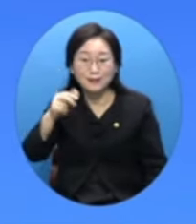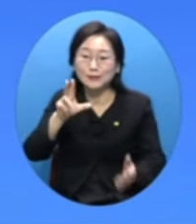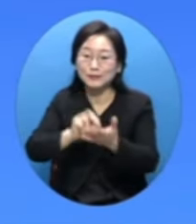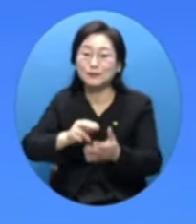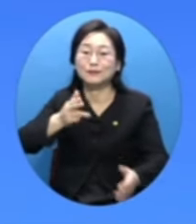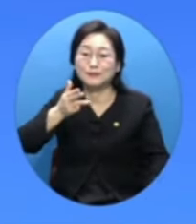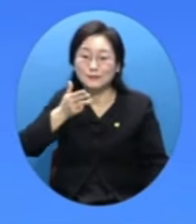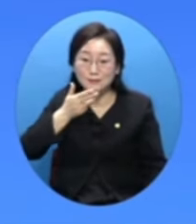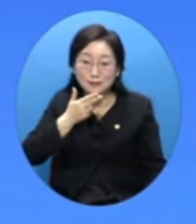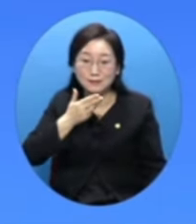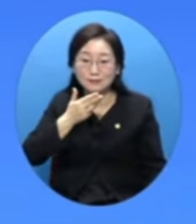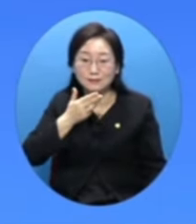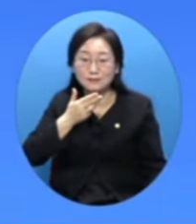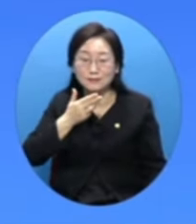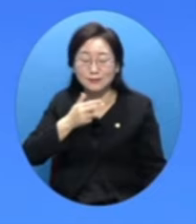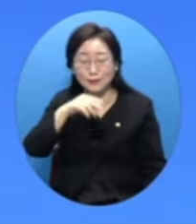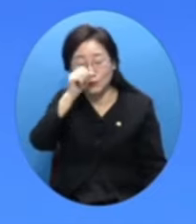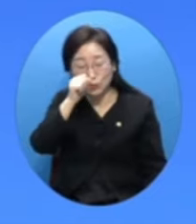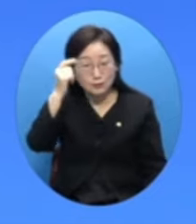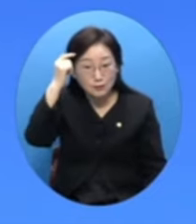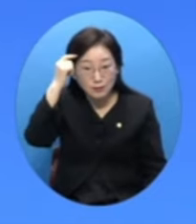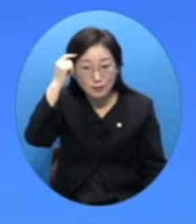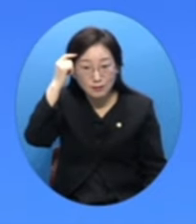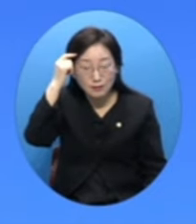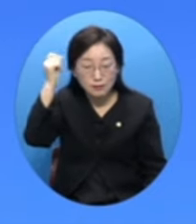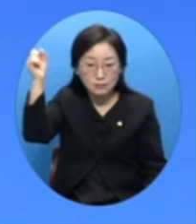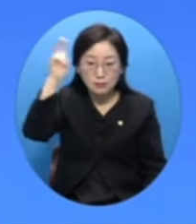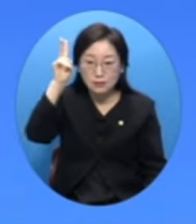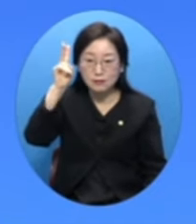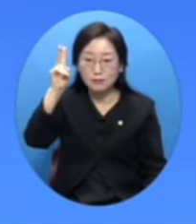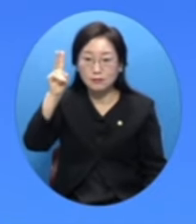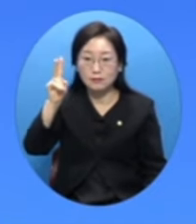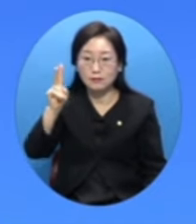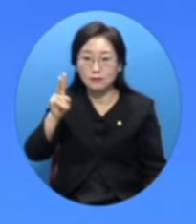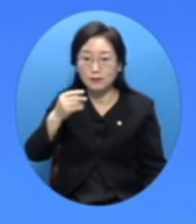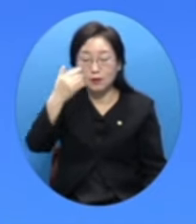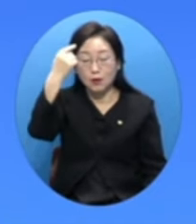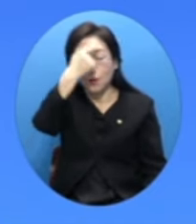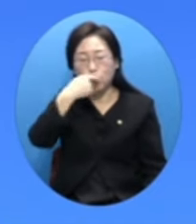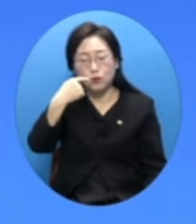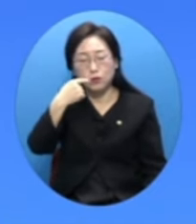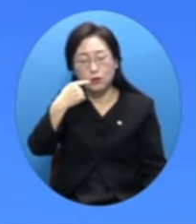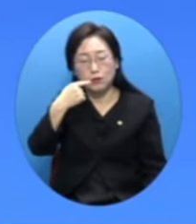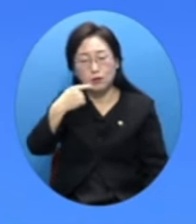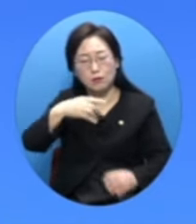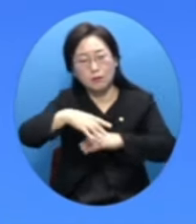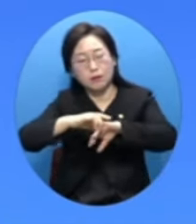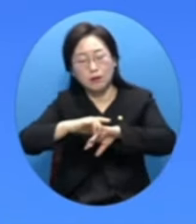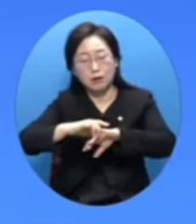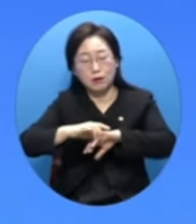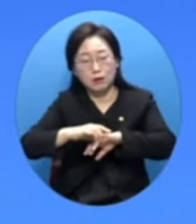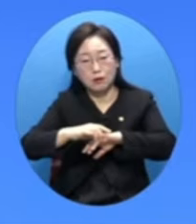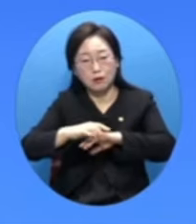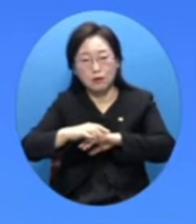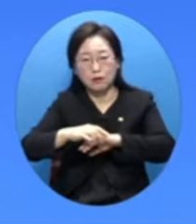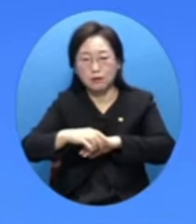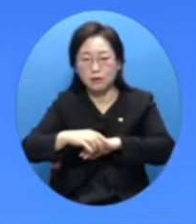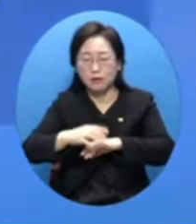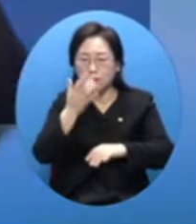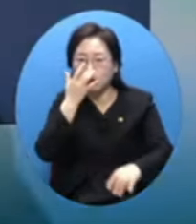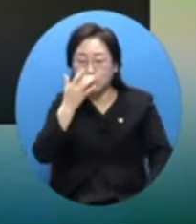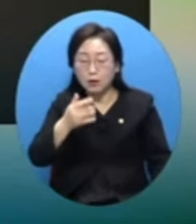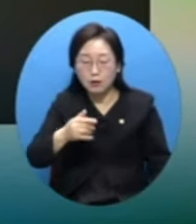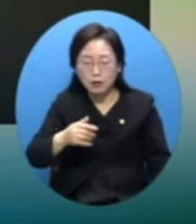없게 잘 됐으면 좋겠다 했는데 갑자기 안면마비 증세 와가지고 병원에 가니까